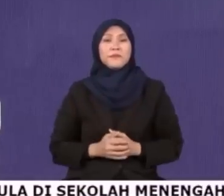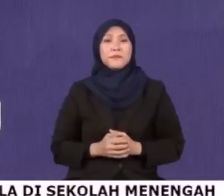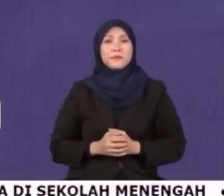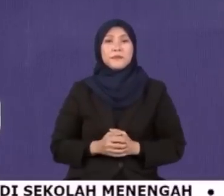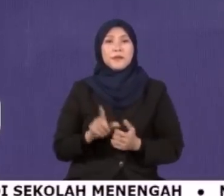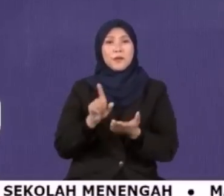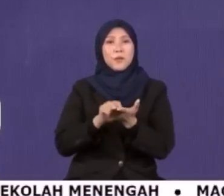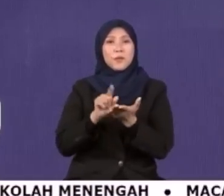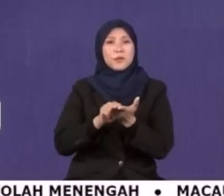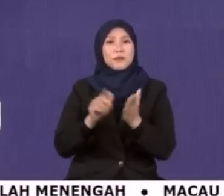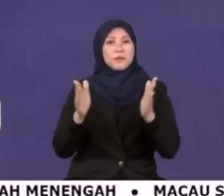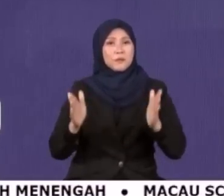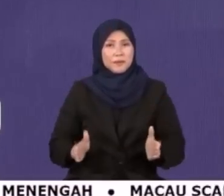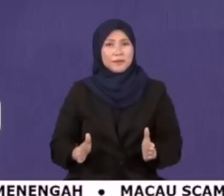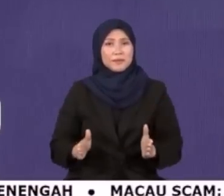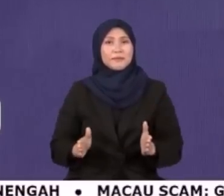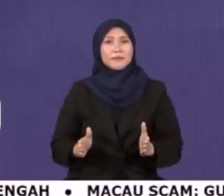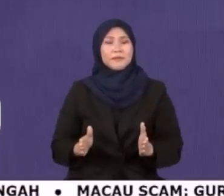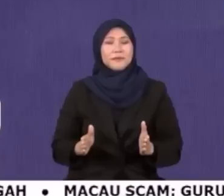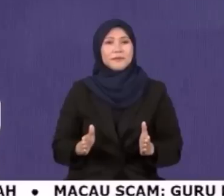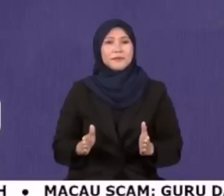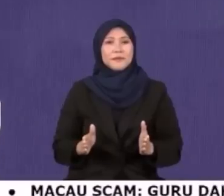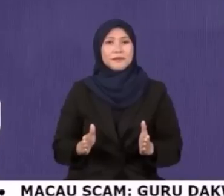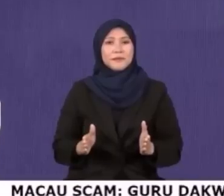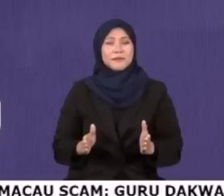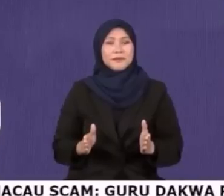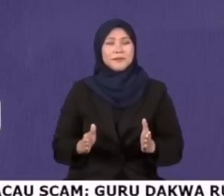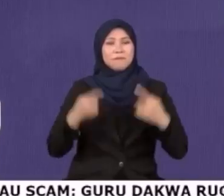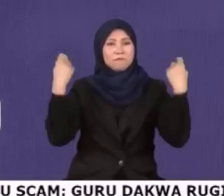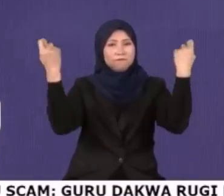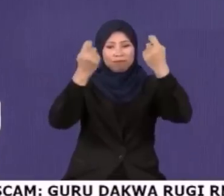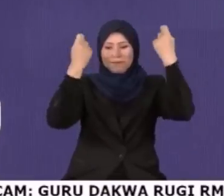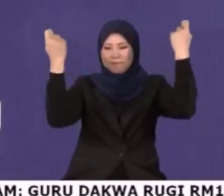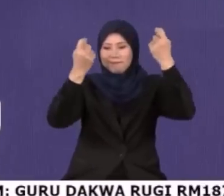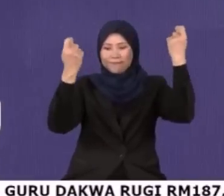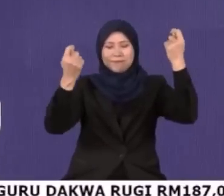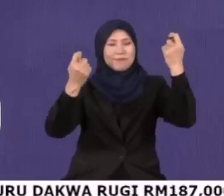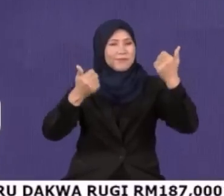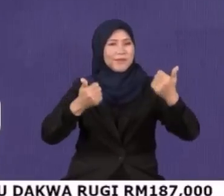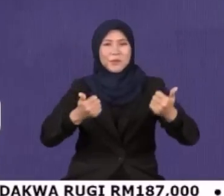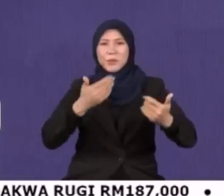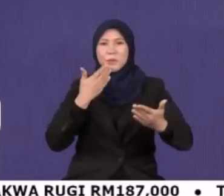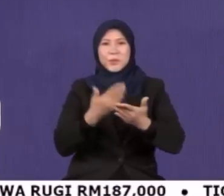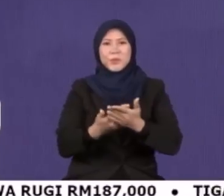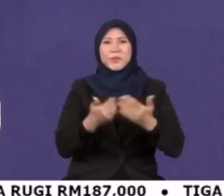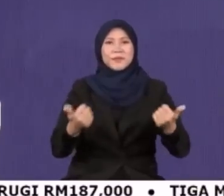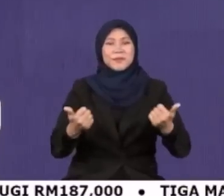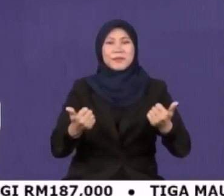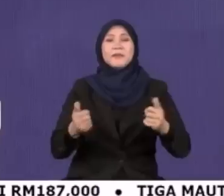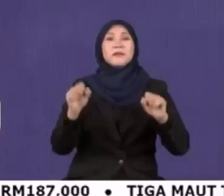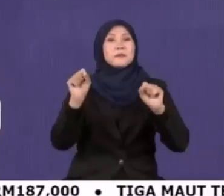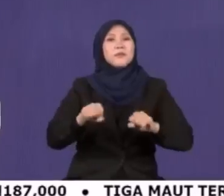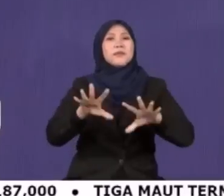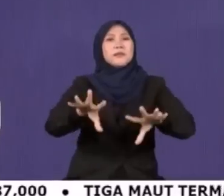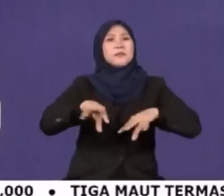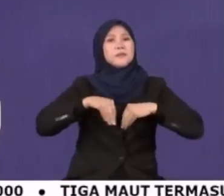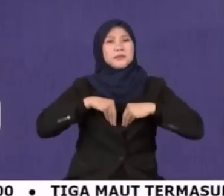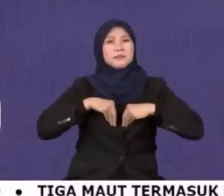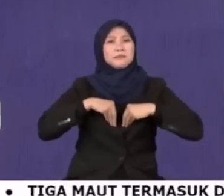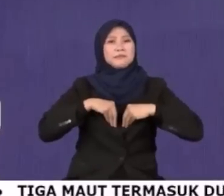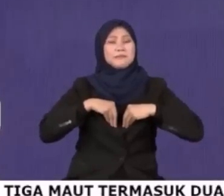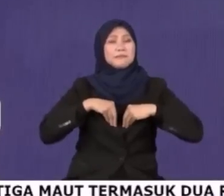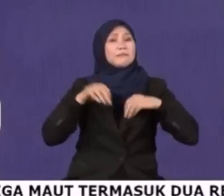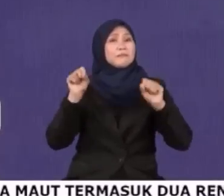para wartawan yang memberi sambutan yang luar biasa pada hari ini harus menerima kenyataan